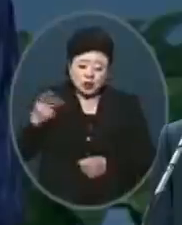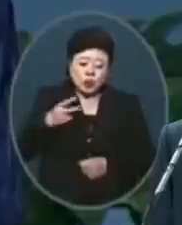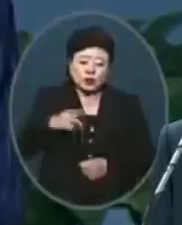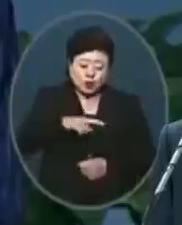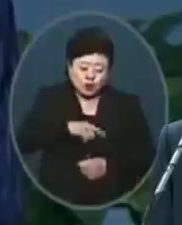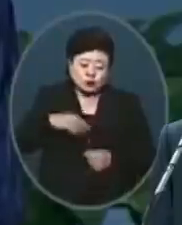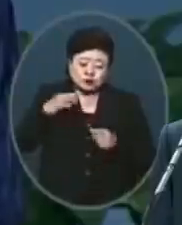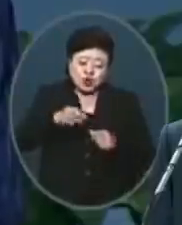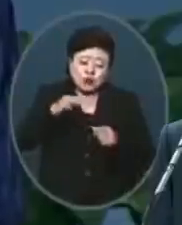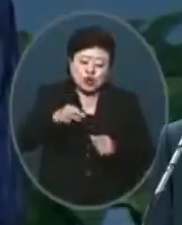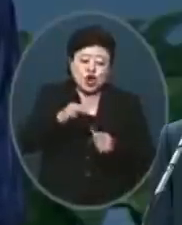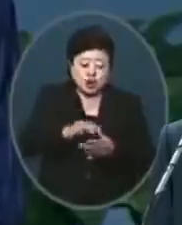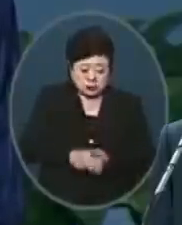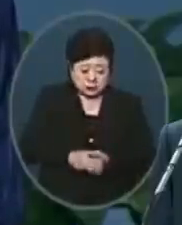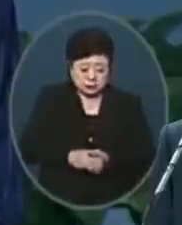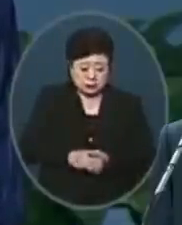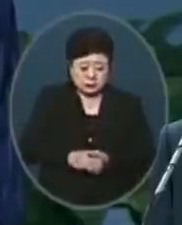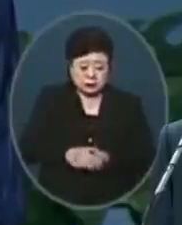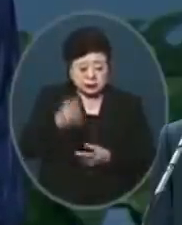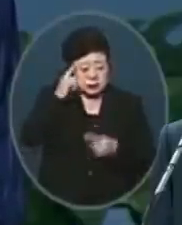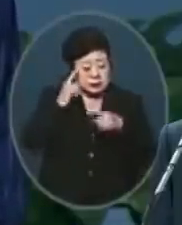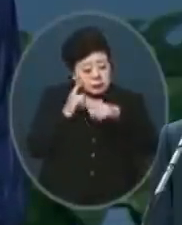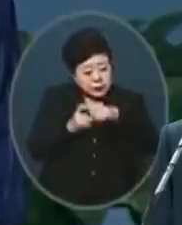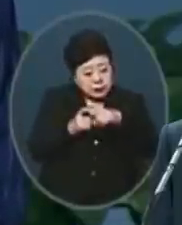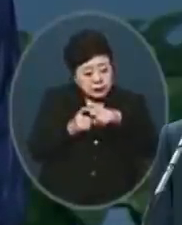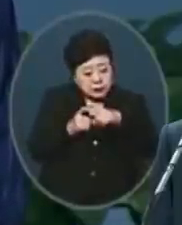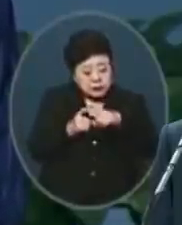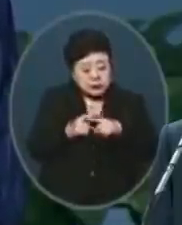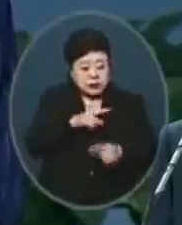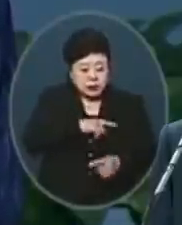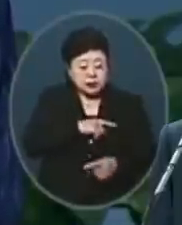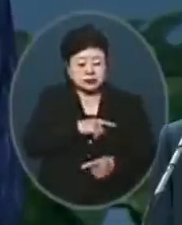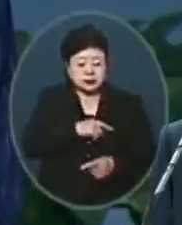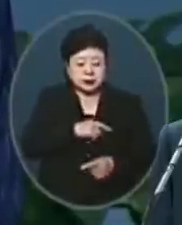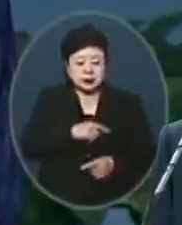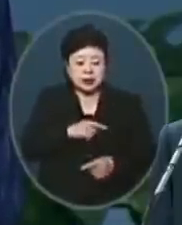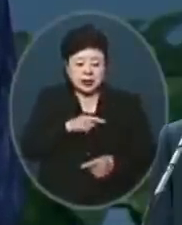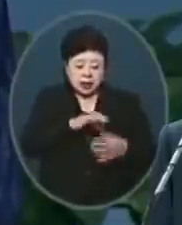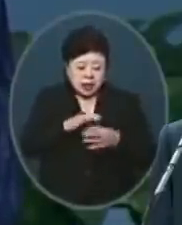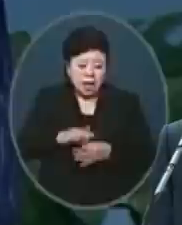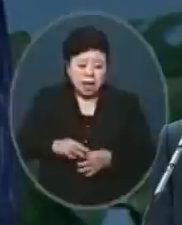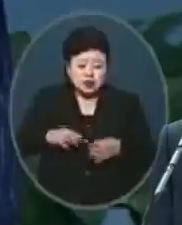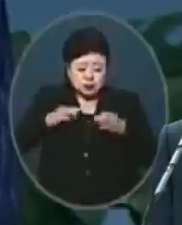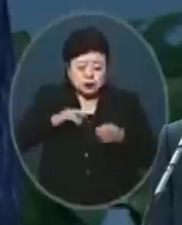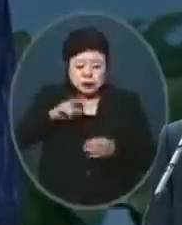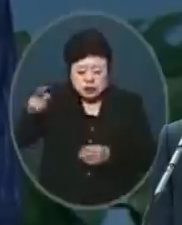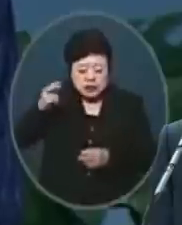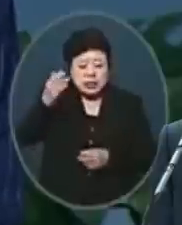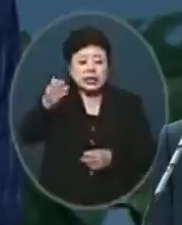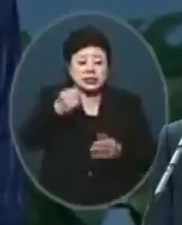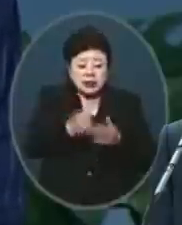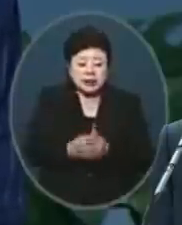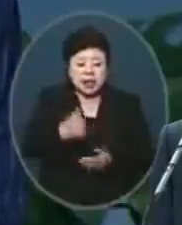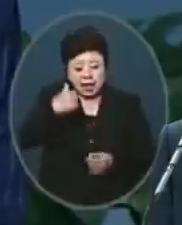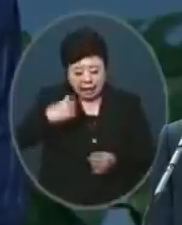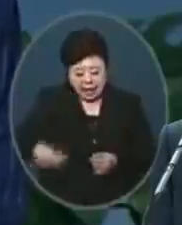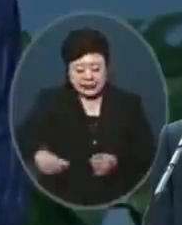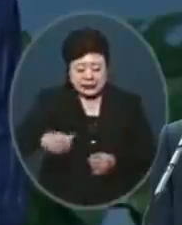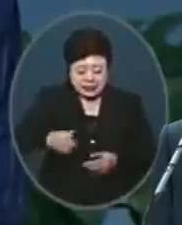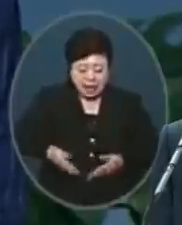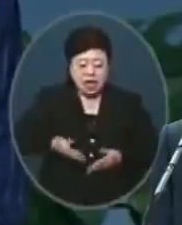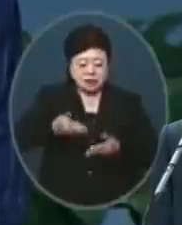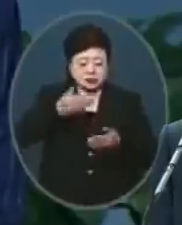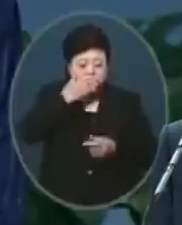같은 말을 긍정적인 방법으로 시인을 하기 때문에 아들을 낳을 수